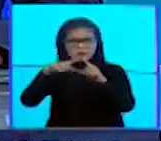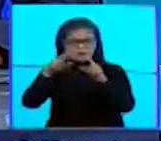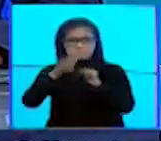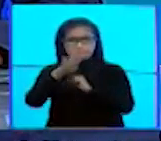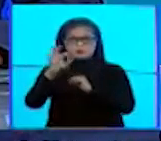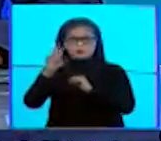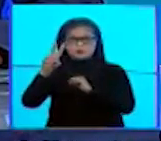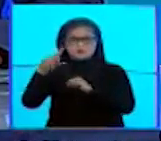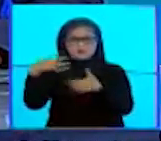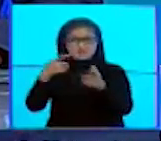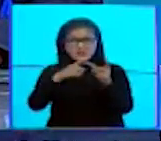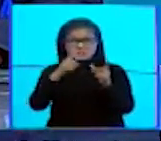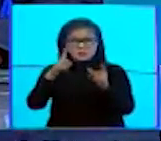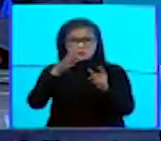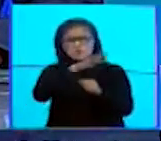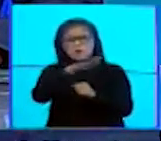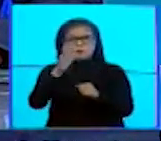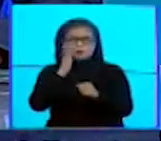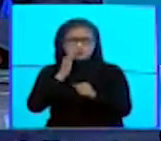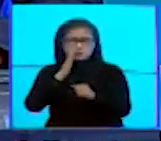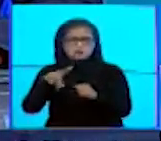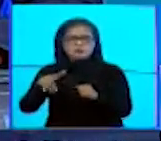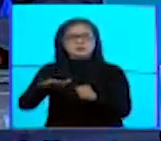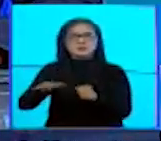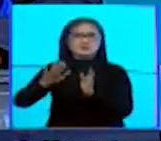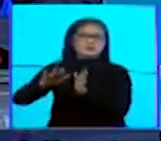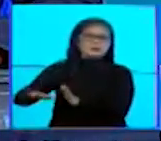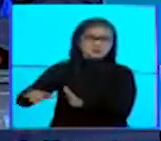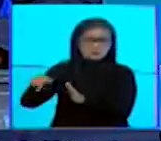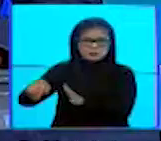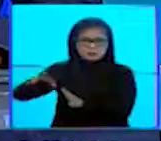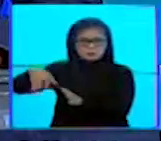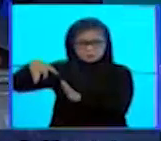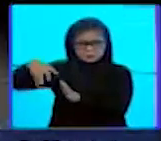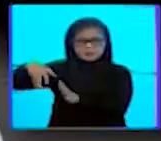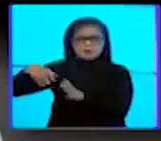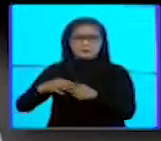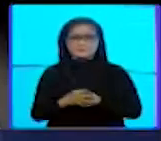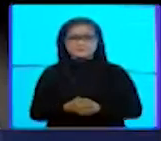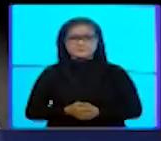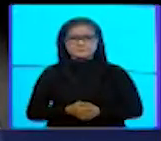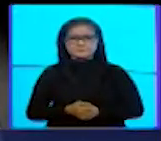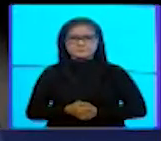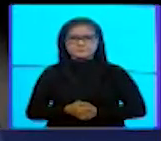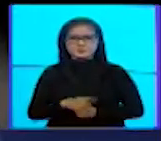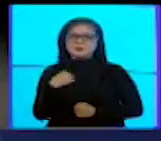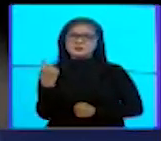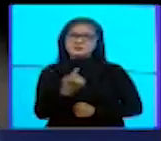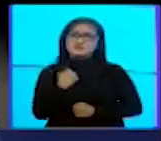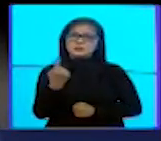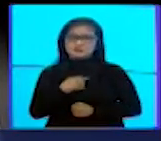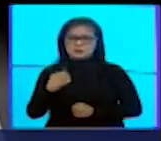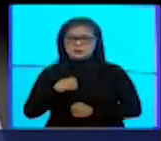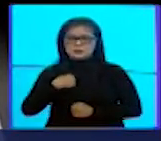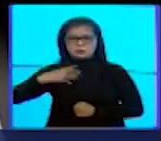jenjang S1 bagi putra-putri prajurit yang ditinggalkan. Mereka adalah putra-putra terbaik